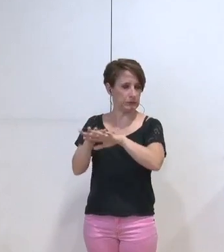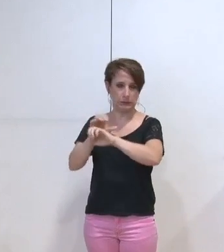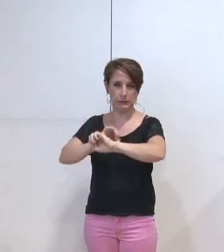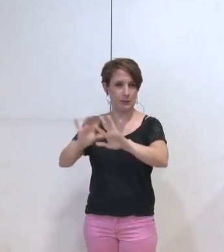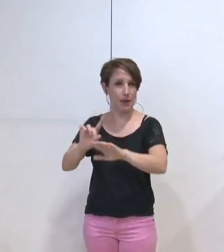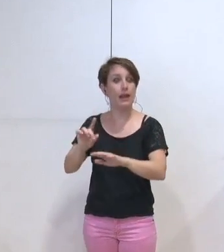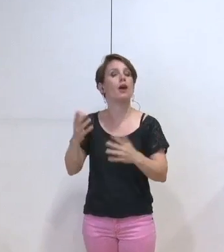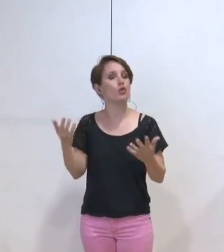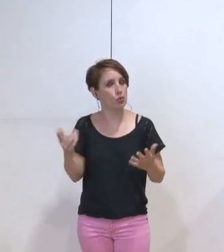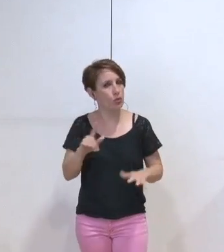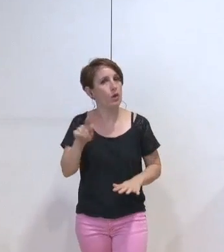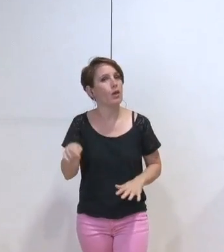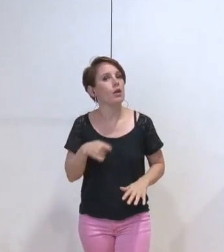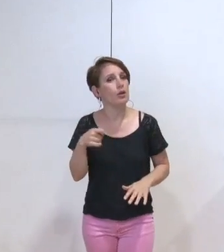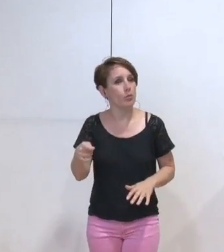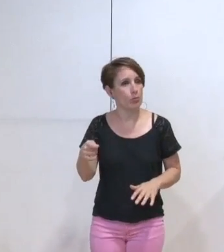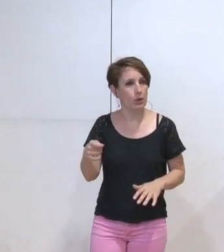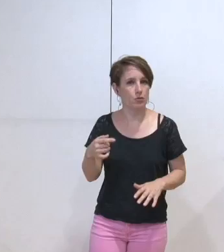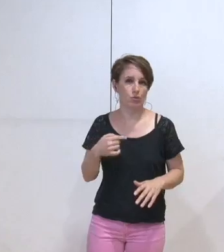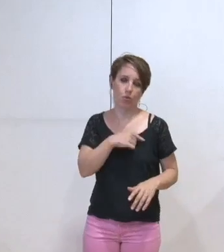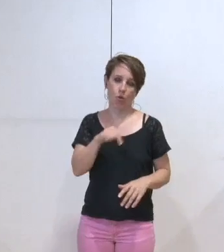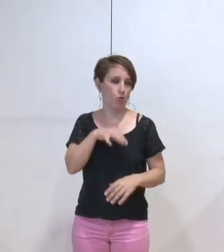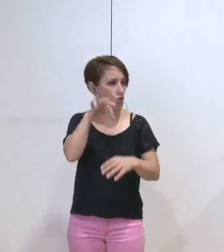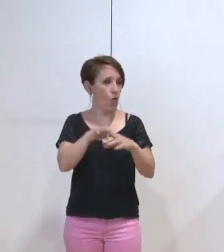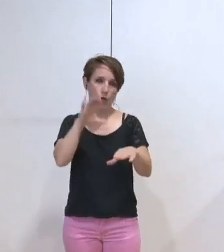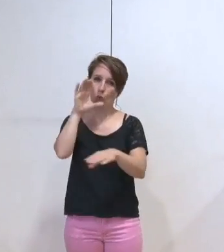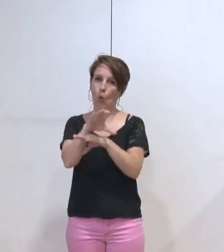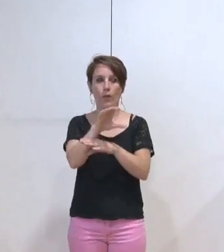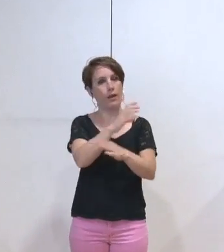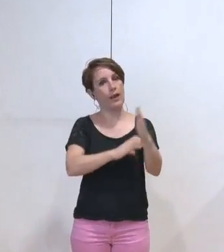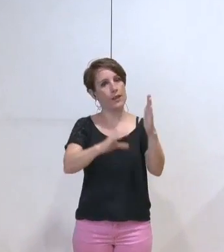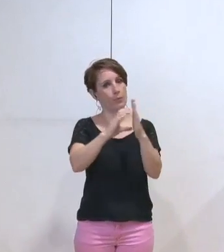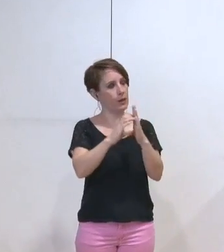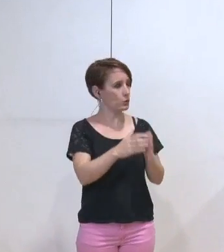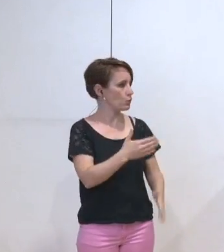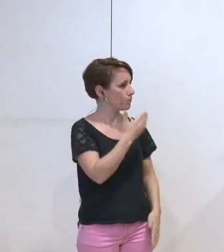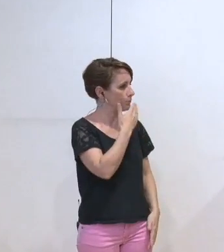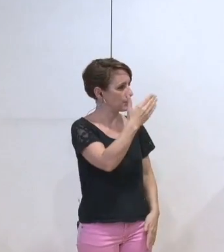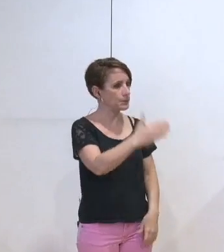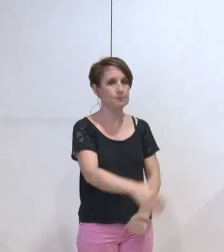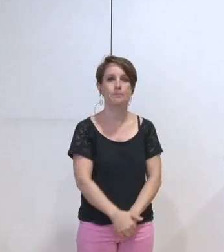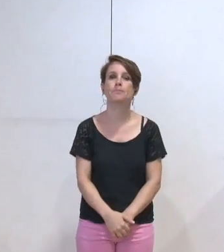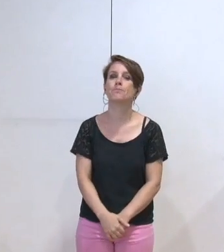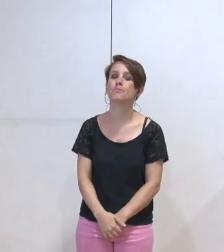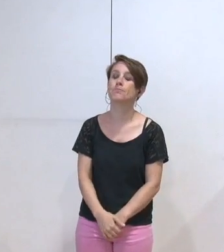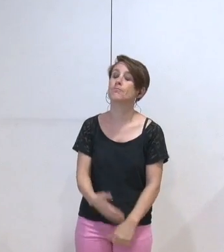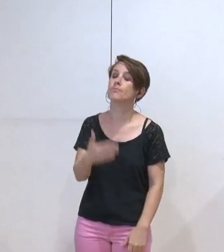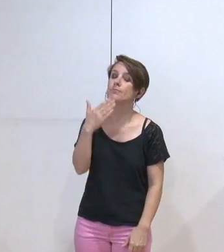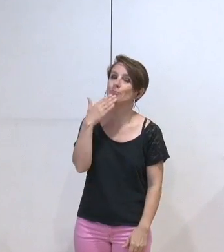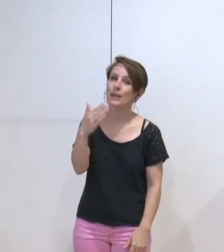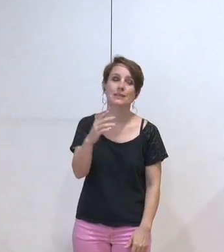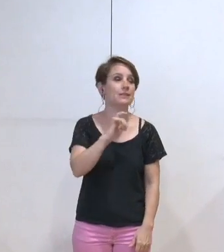bien qu'étant des demandes de subvention je vous remercie merci Madame